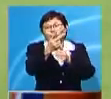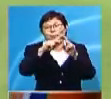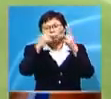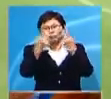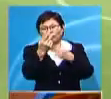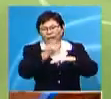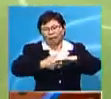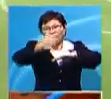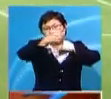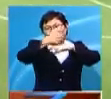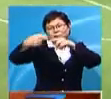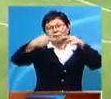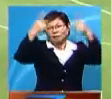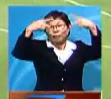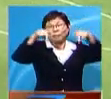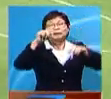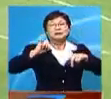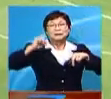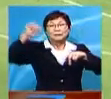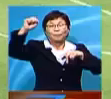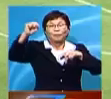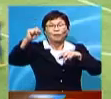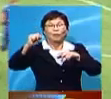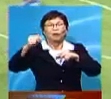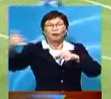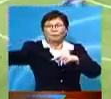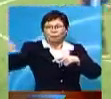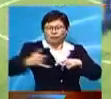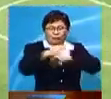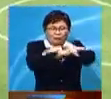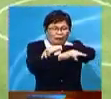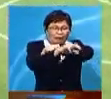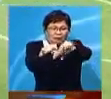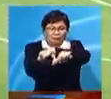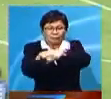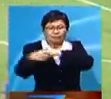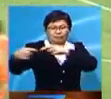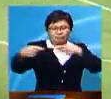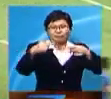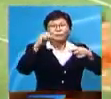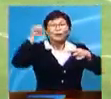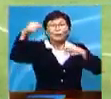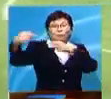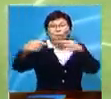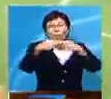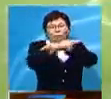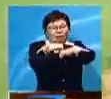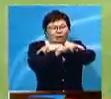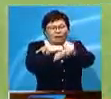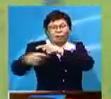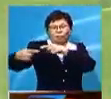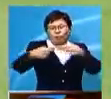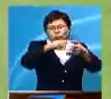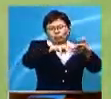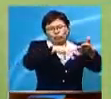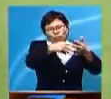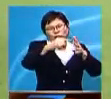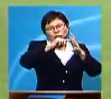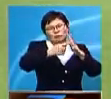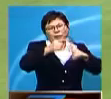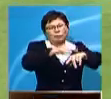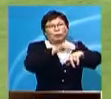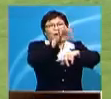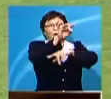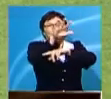liga premier Sabah pula akan menanti kunjungan negeri di stadium Likas Kota Kinabalu dengan perlawanan jadual bermula pada